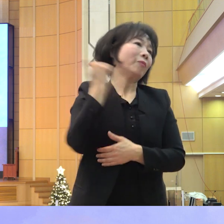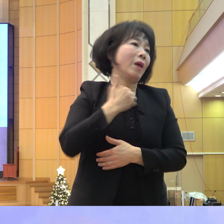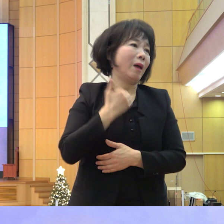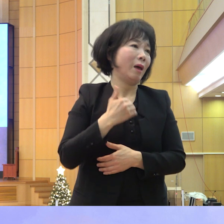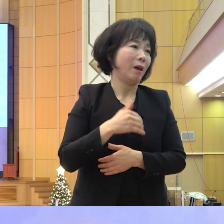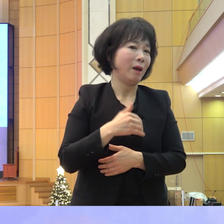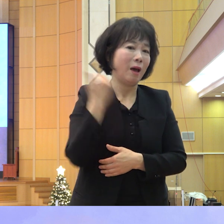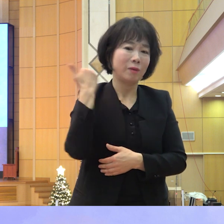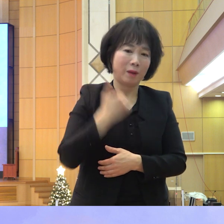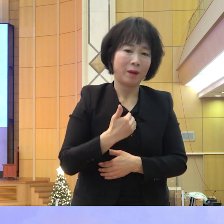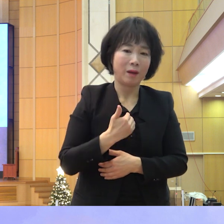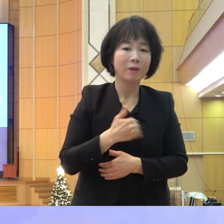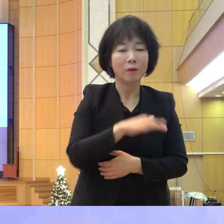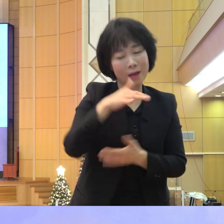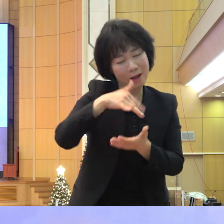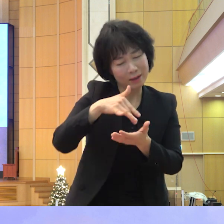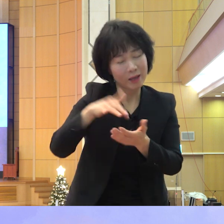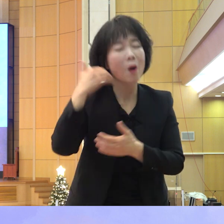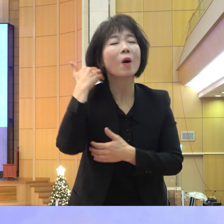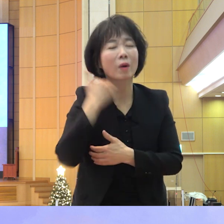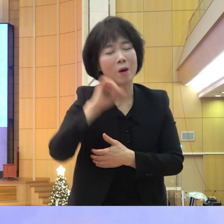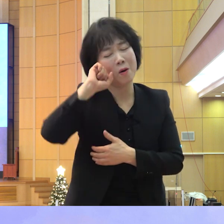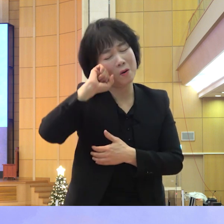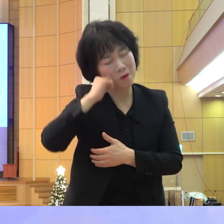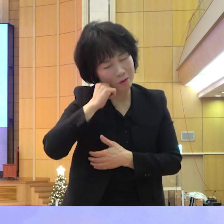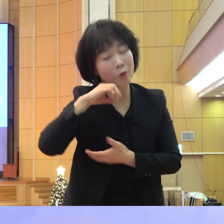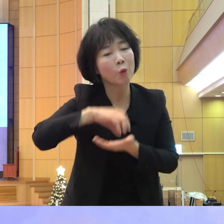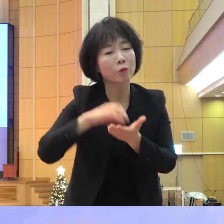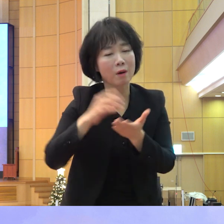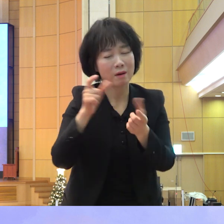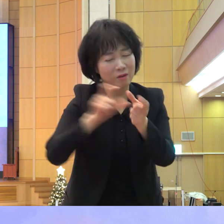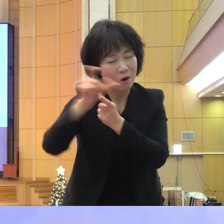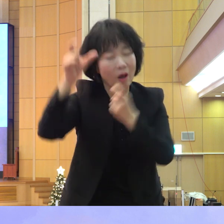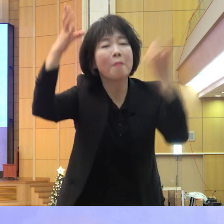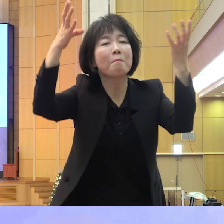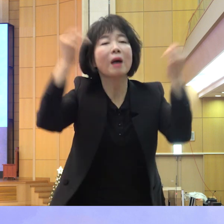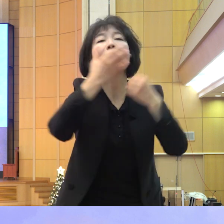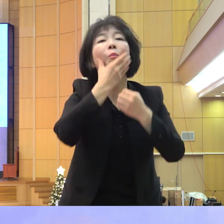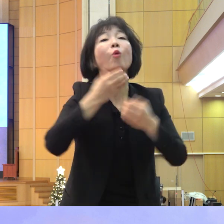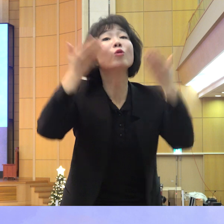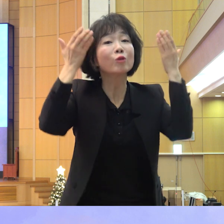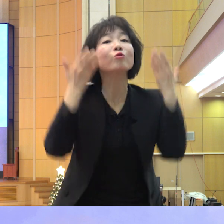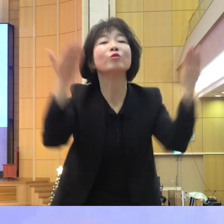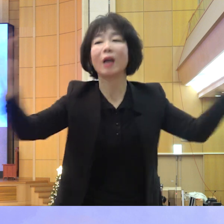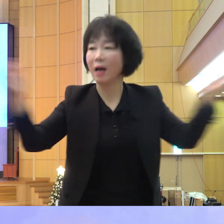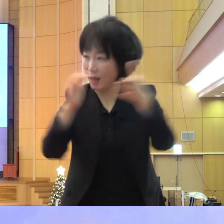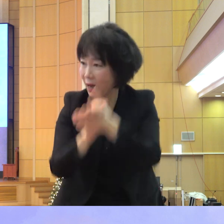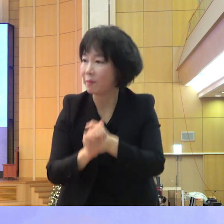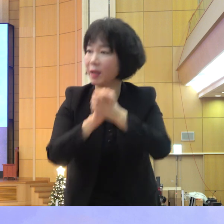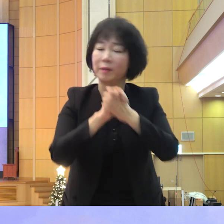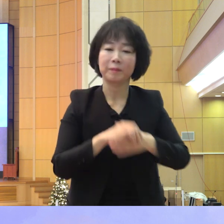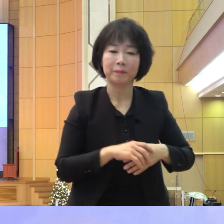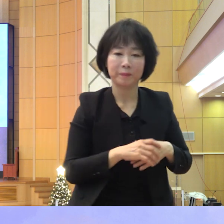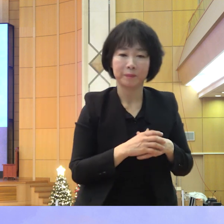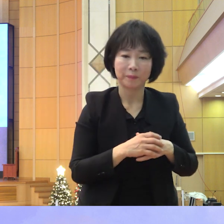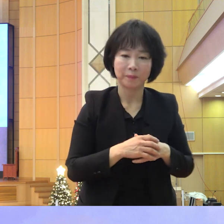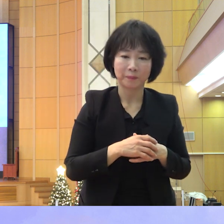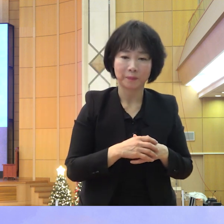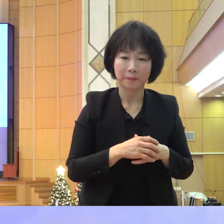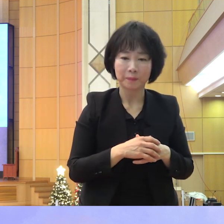세는데. 셀 수 없이 너에게 복을 주리라. 하나님 그렇게 하시는 거예요. 창세기 15장